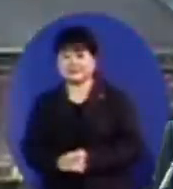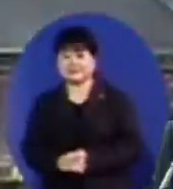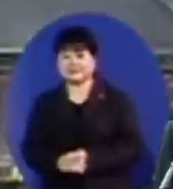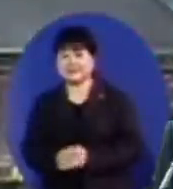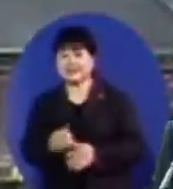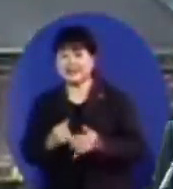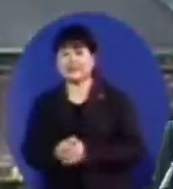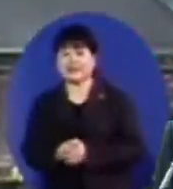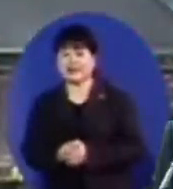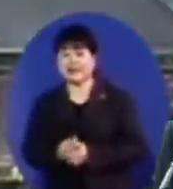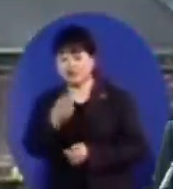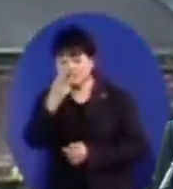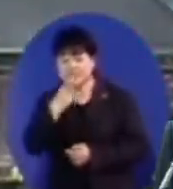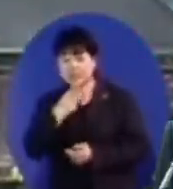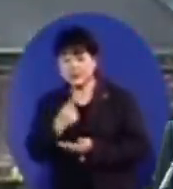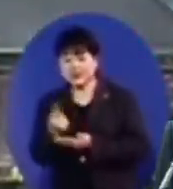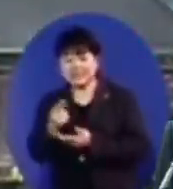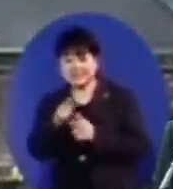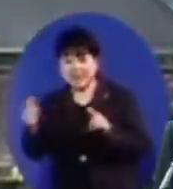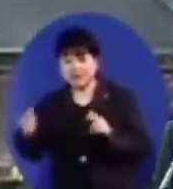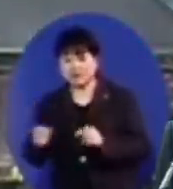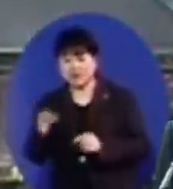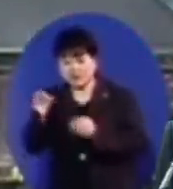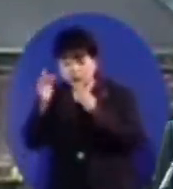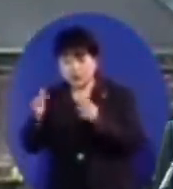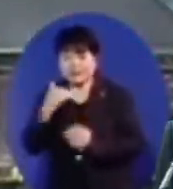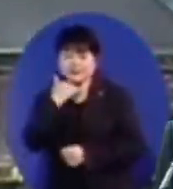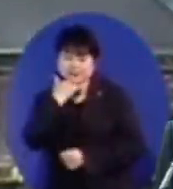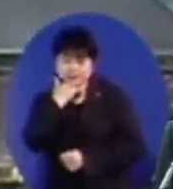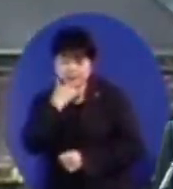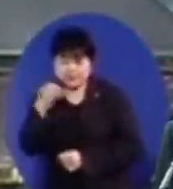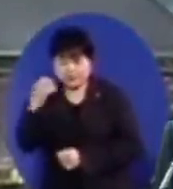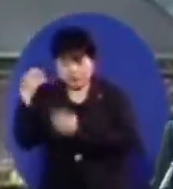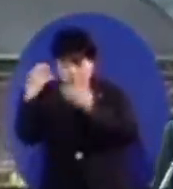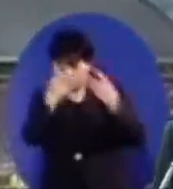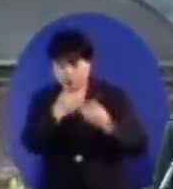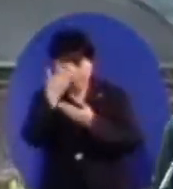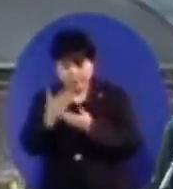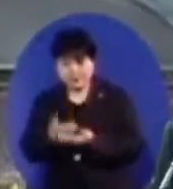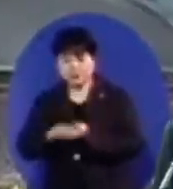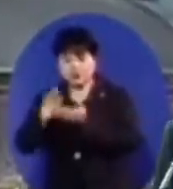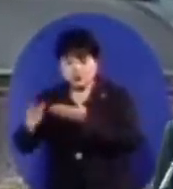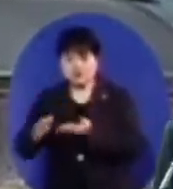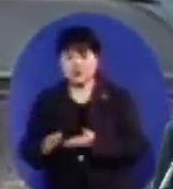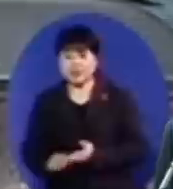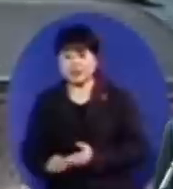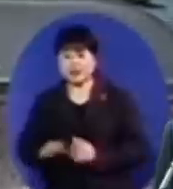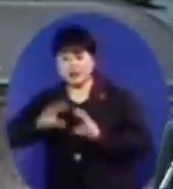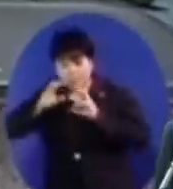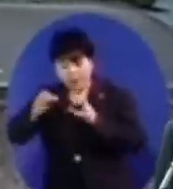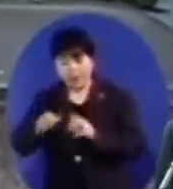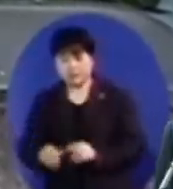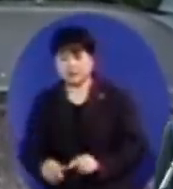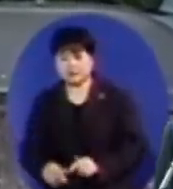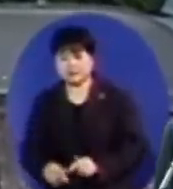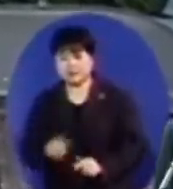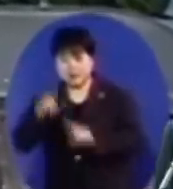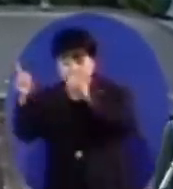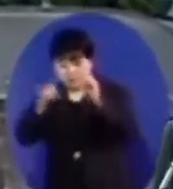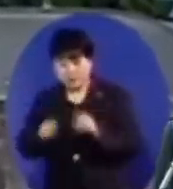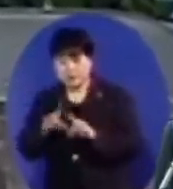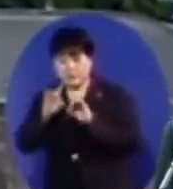그래서 그들이 예루살렘을 떠나지 않고 열흘 동안 기다렸다가 성령 충만을 받아야 천하 만국으로 나가서 복음을 전하게 된